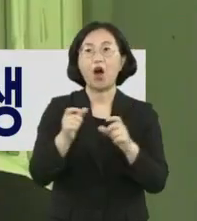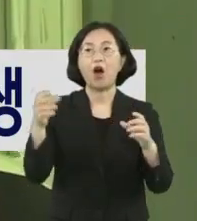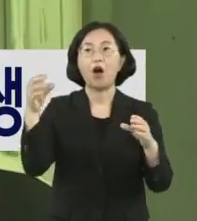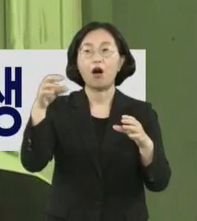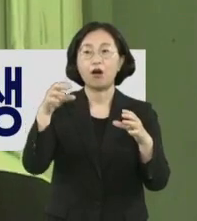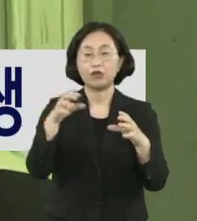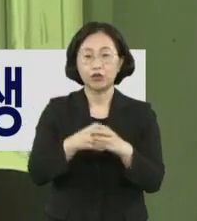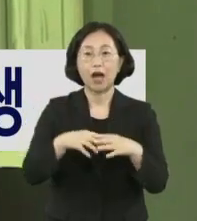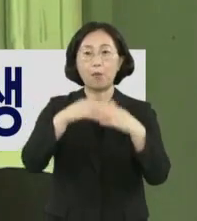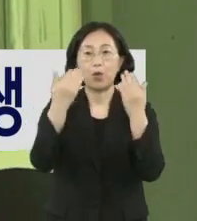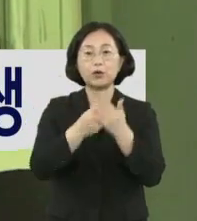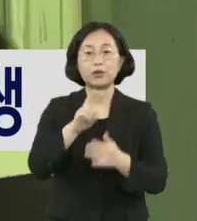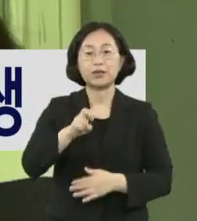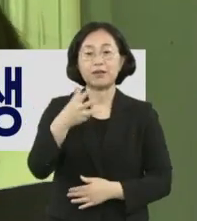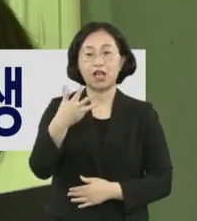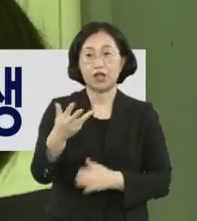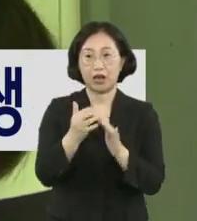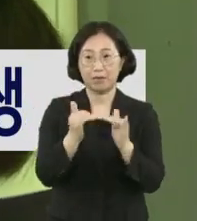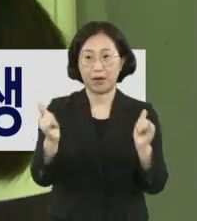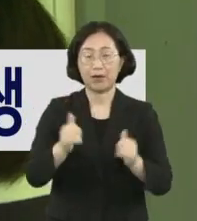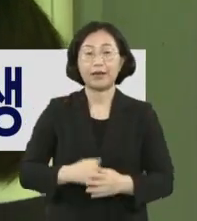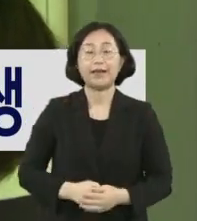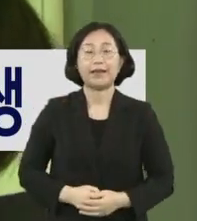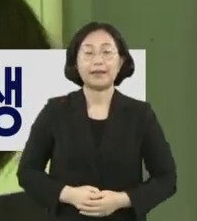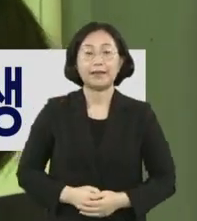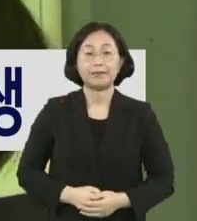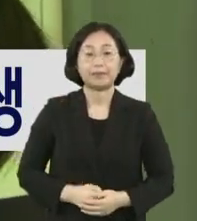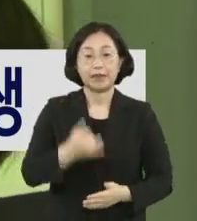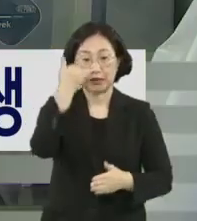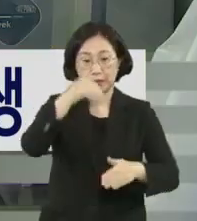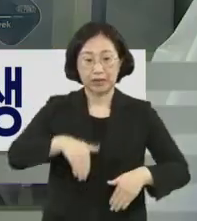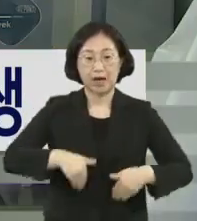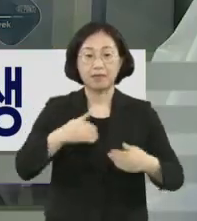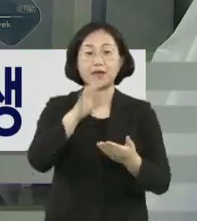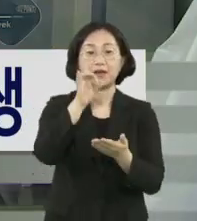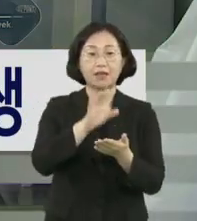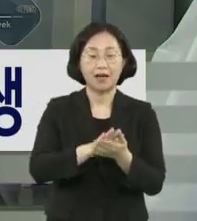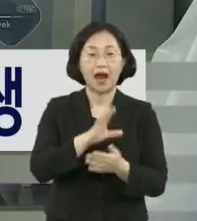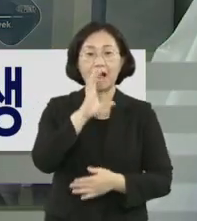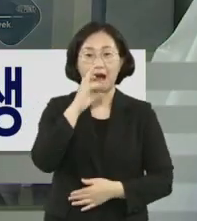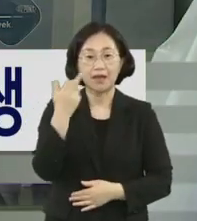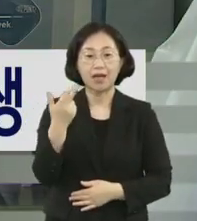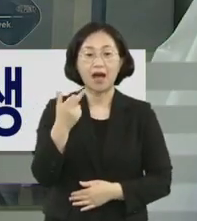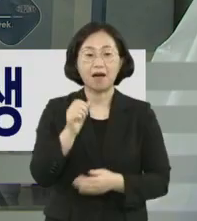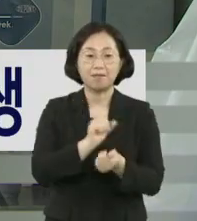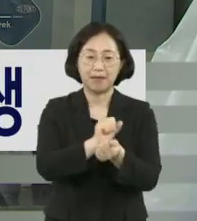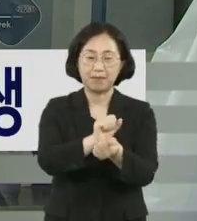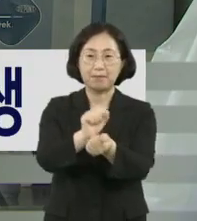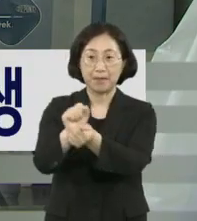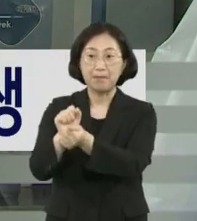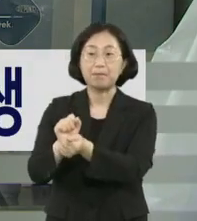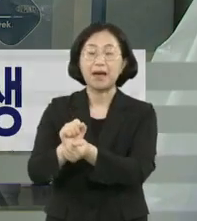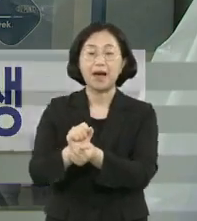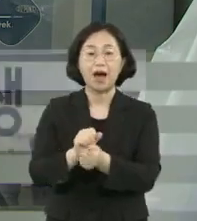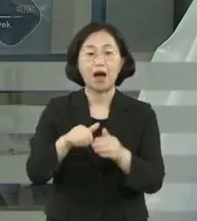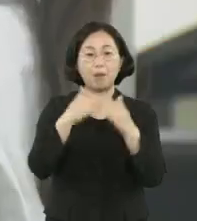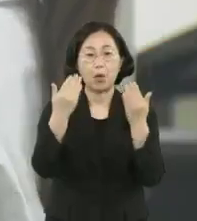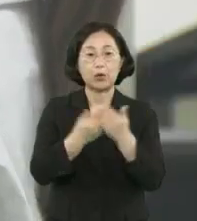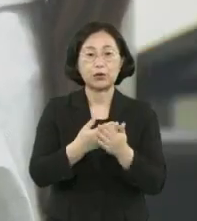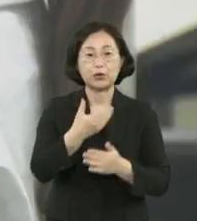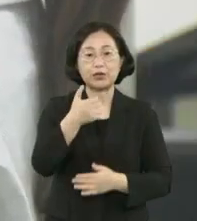모두 28명이 양성 판정을 받았습니다. 충남에선 천안과 아산 등 확진자가 발생하면서